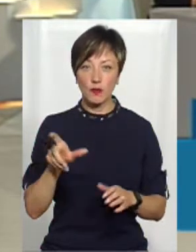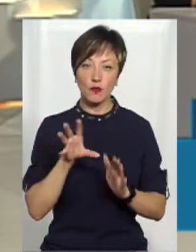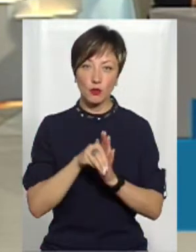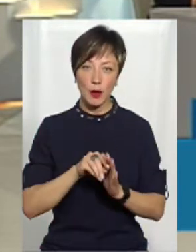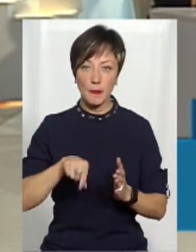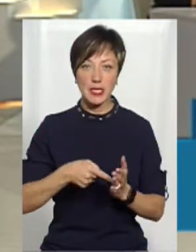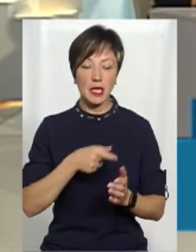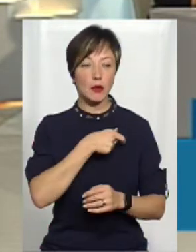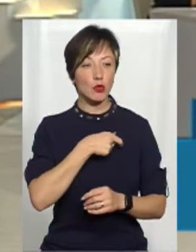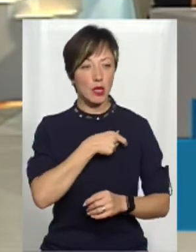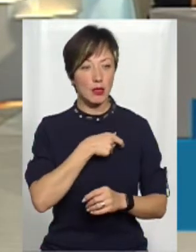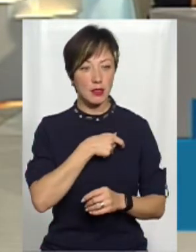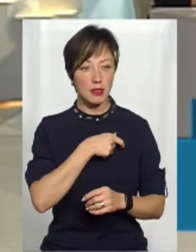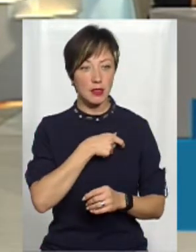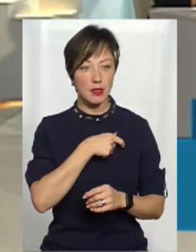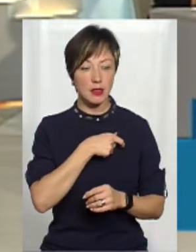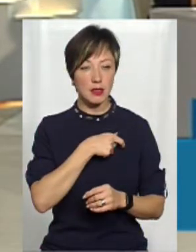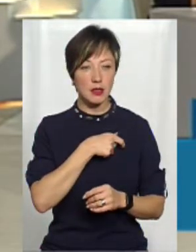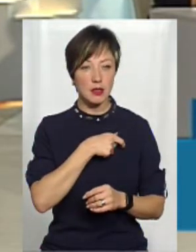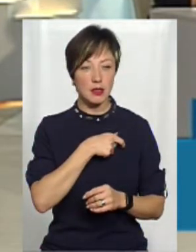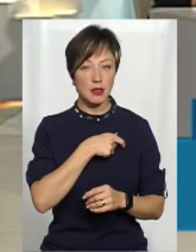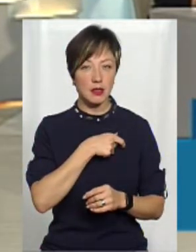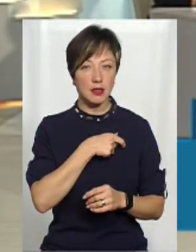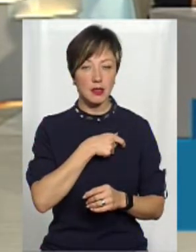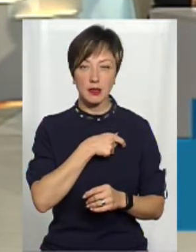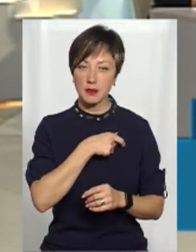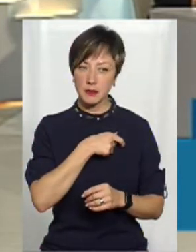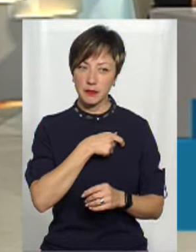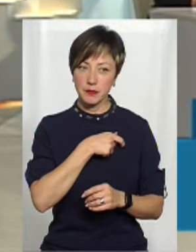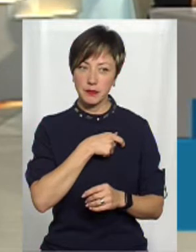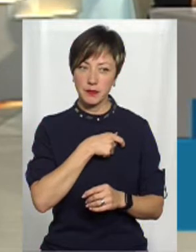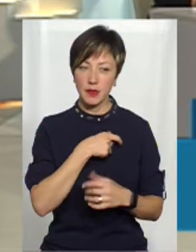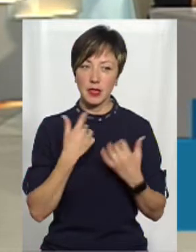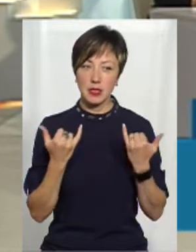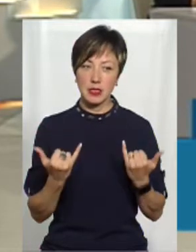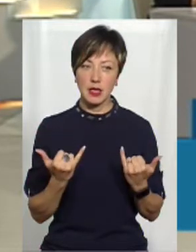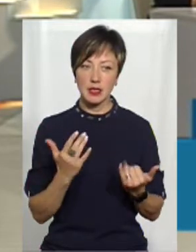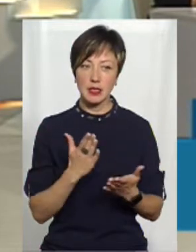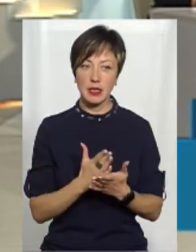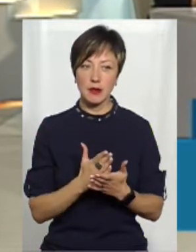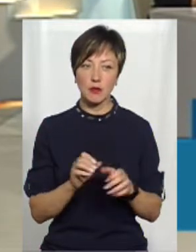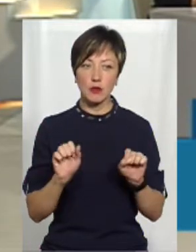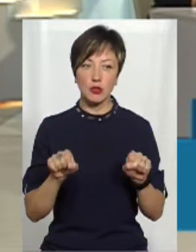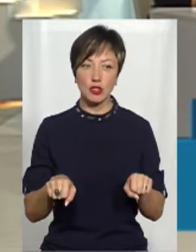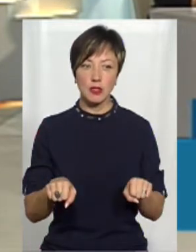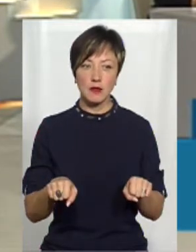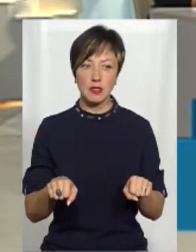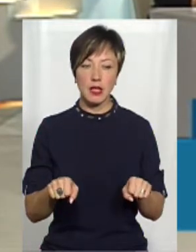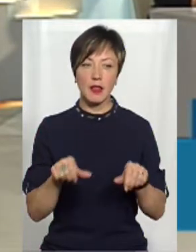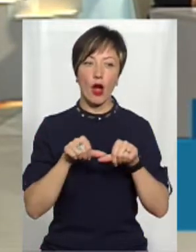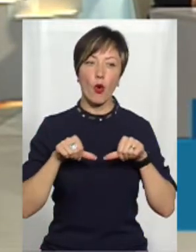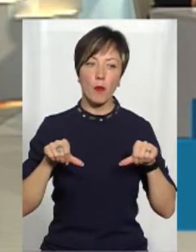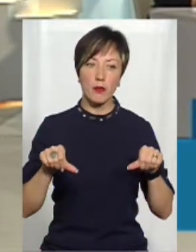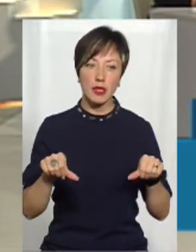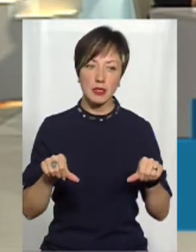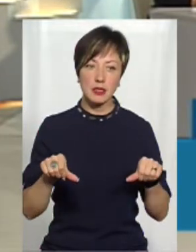ще міські депутати. Взагалі не пускають спогаду сказати. Зараз є можливість там і на